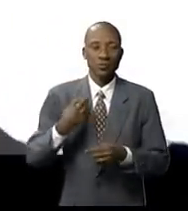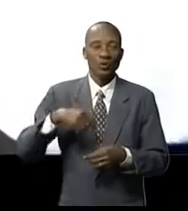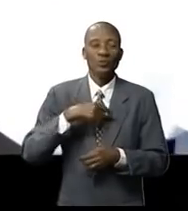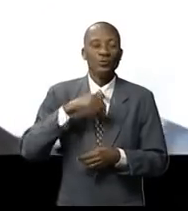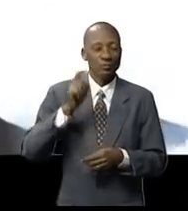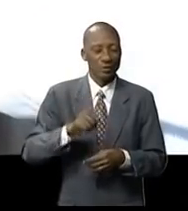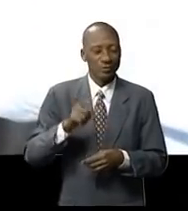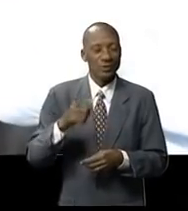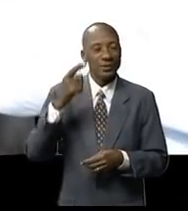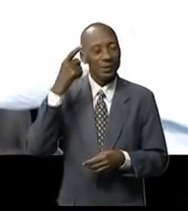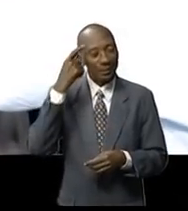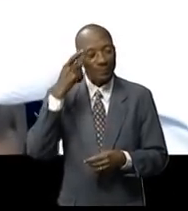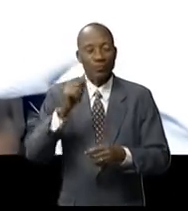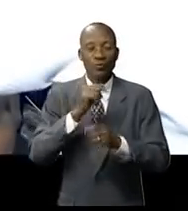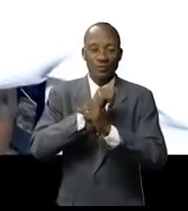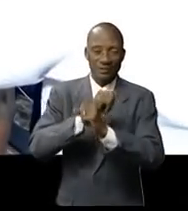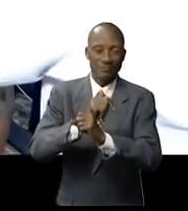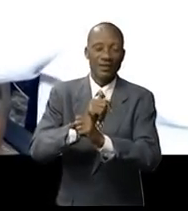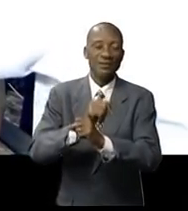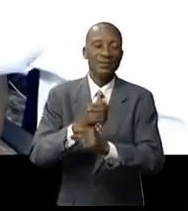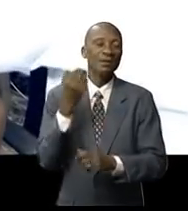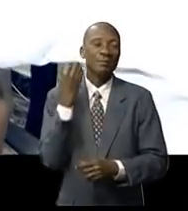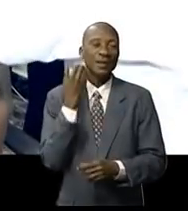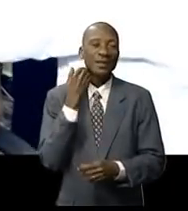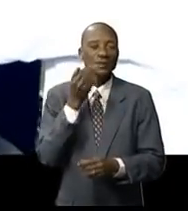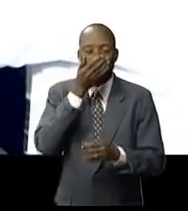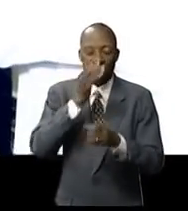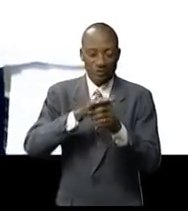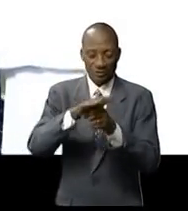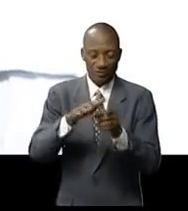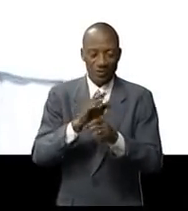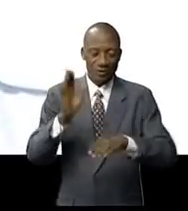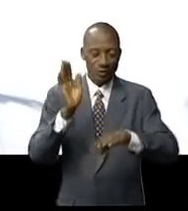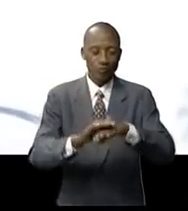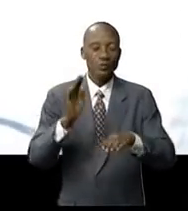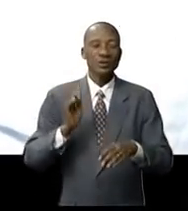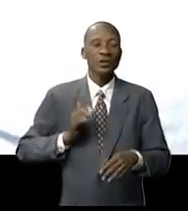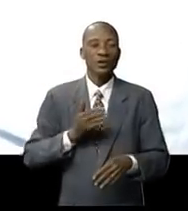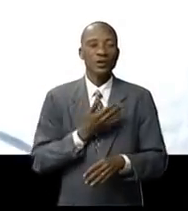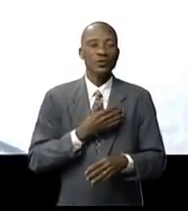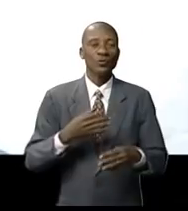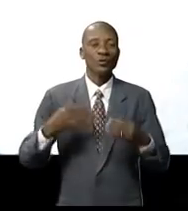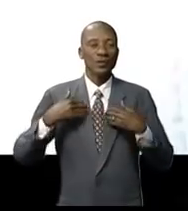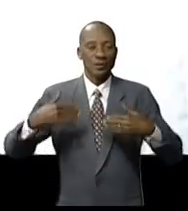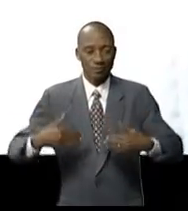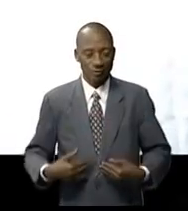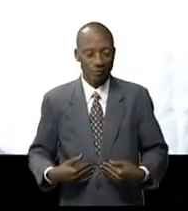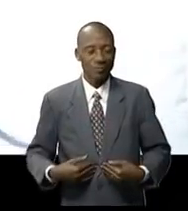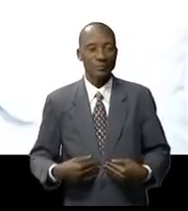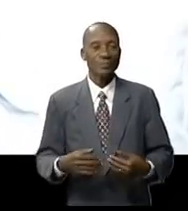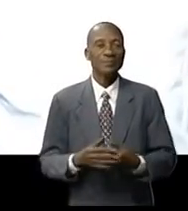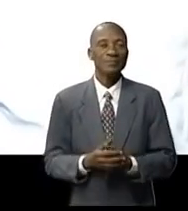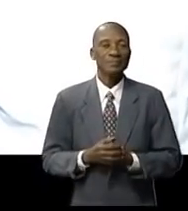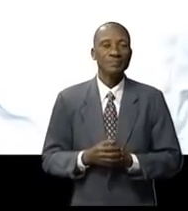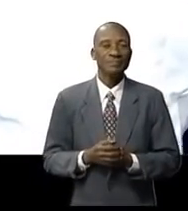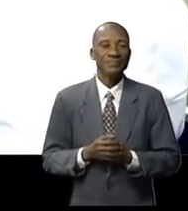tue. Et moi, j'en sais quelque chose. J'ai perdu des êtres chers, plusieurs. Donc,